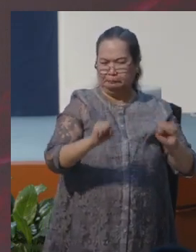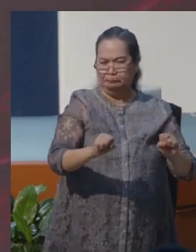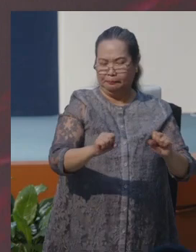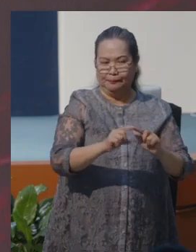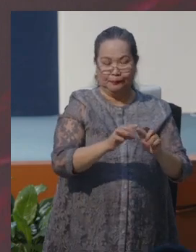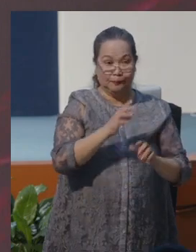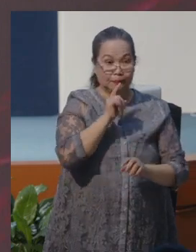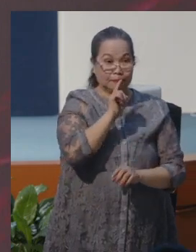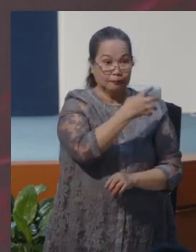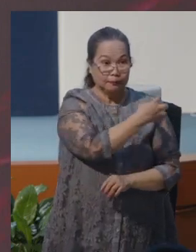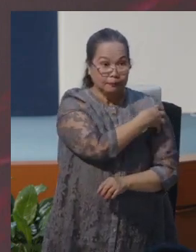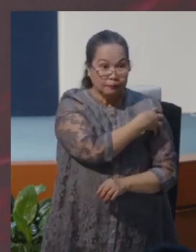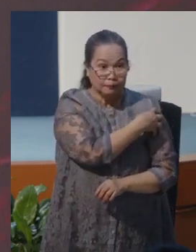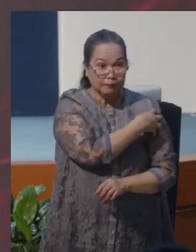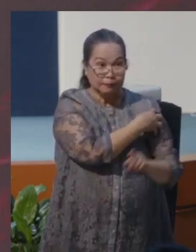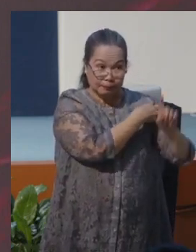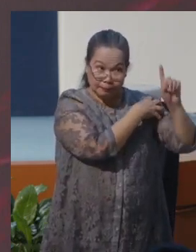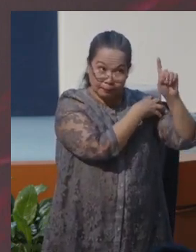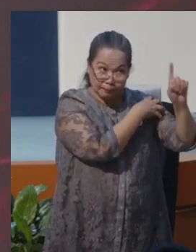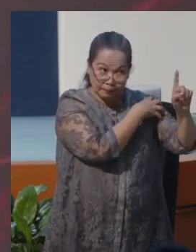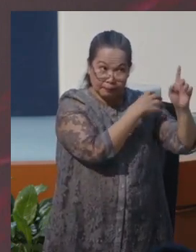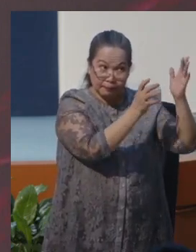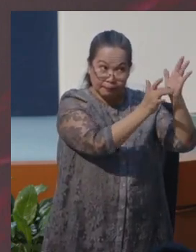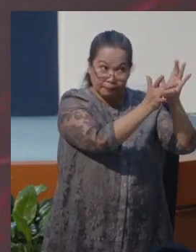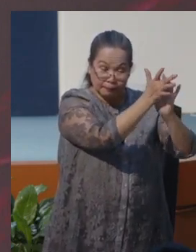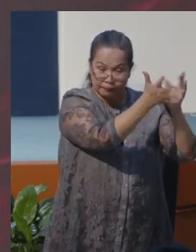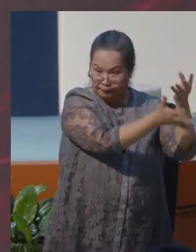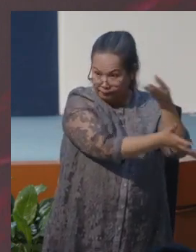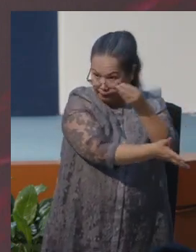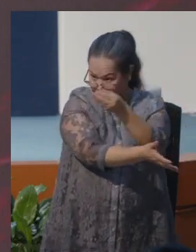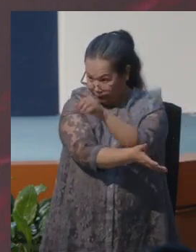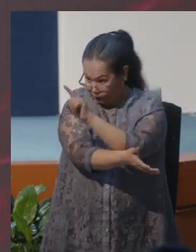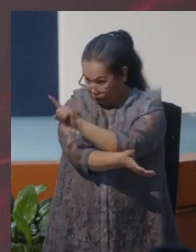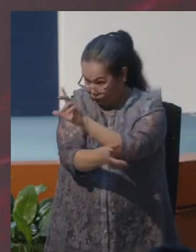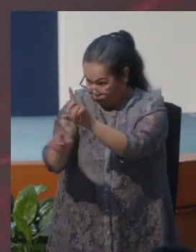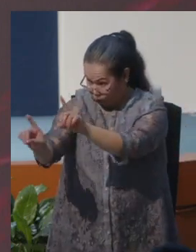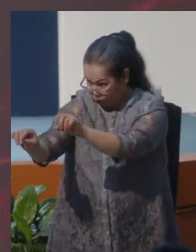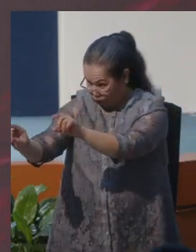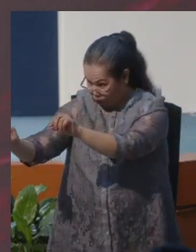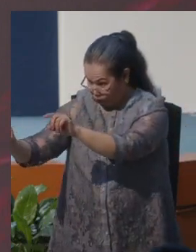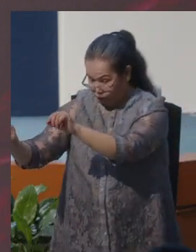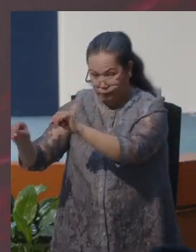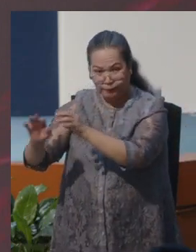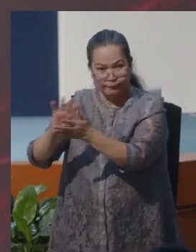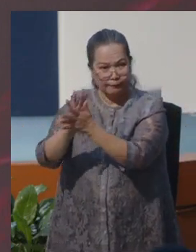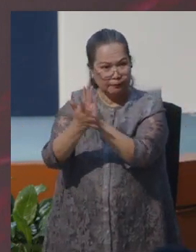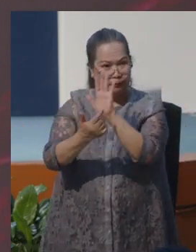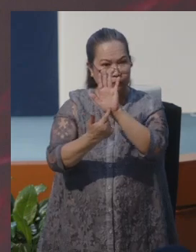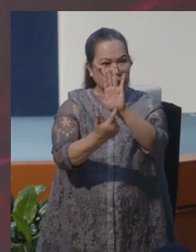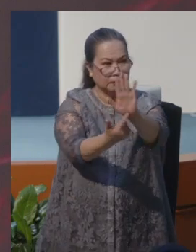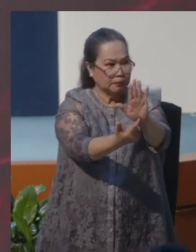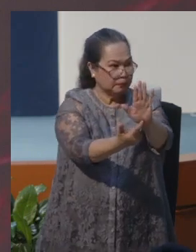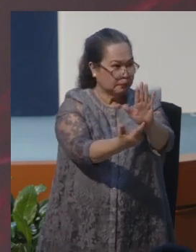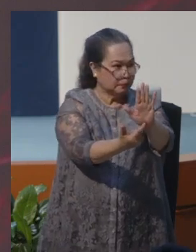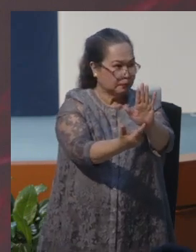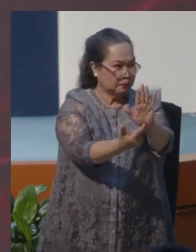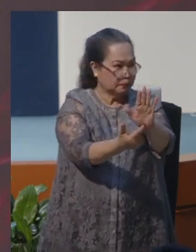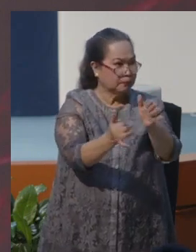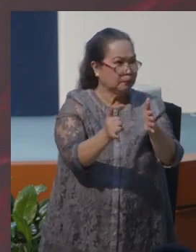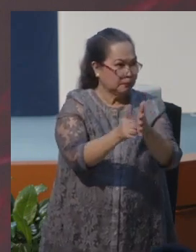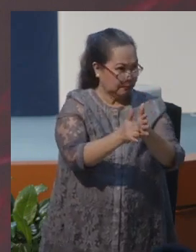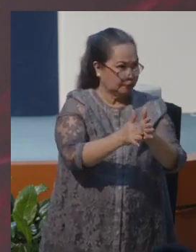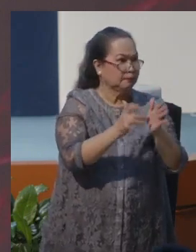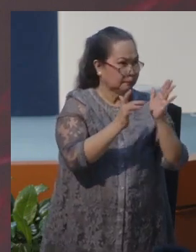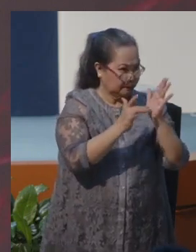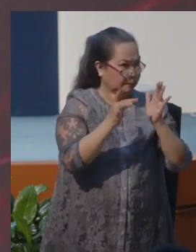yung authority na binigay ng Panginoon sa kanila na gawin ang lahat ng iyon, ang naging tanda na nagpakilala